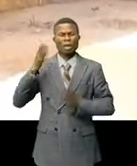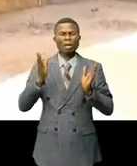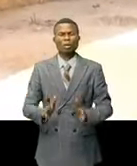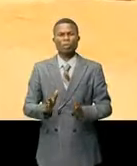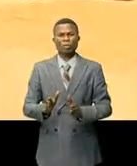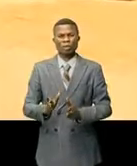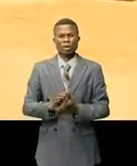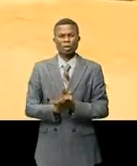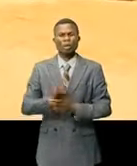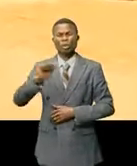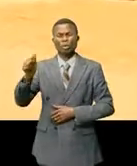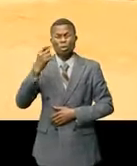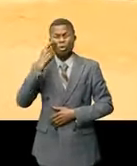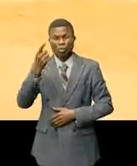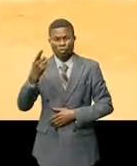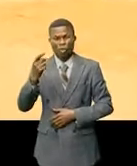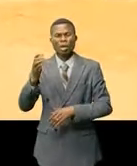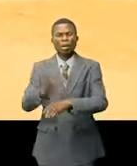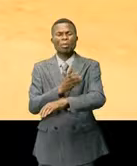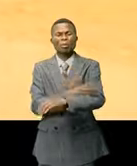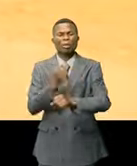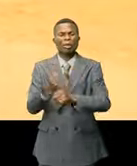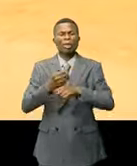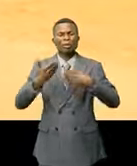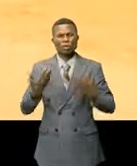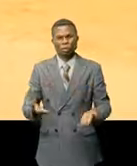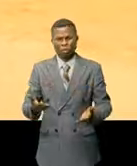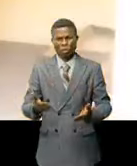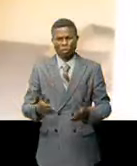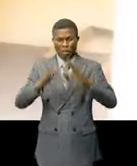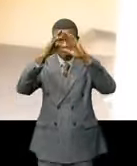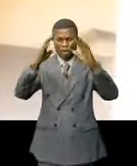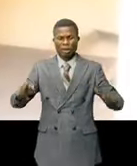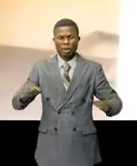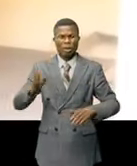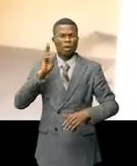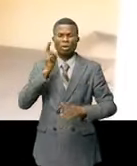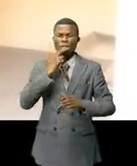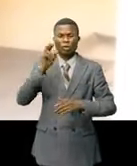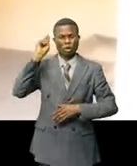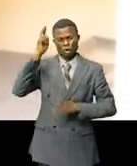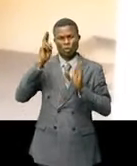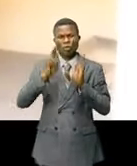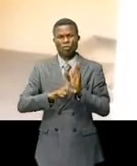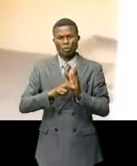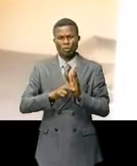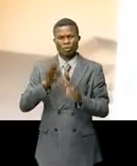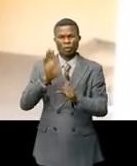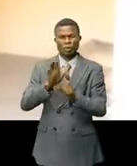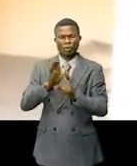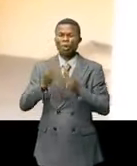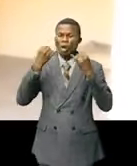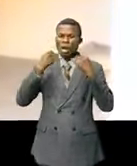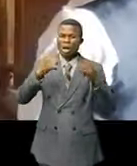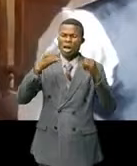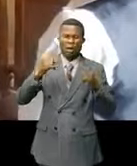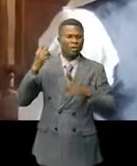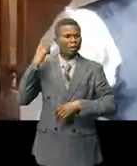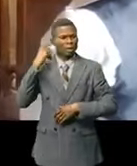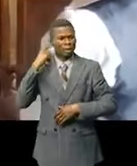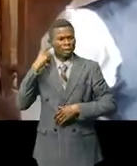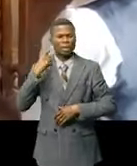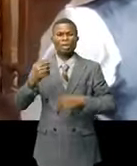allé également s'enquérir de l'état d'avancement des travaux de finissage du bâtiment de l'hôtel du gouvernement. Après différentes informations recueillies,